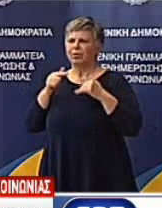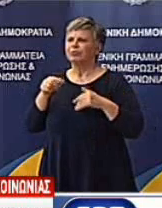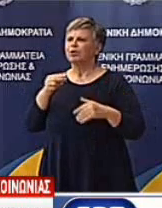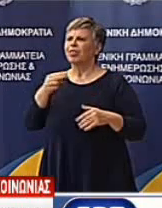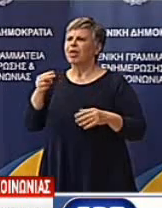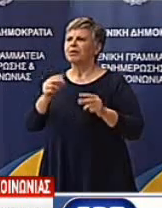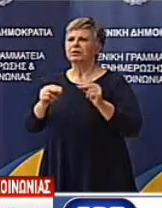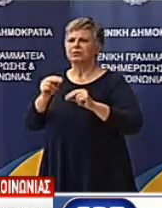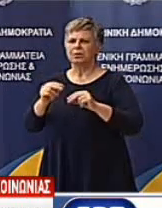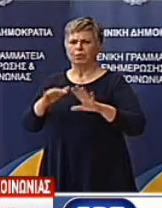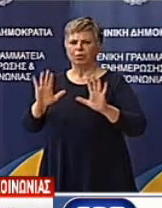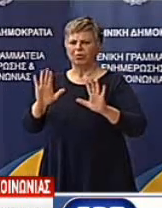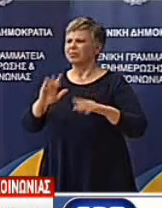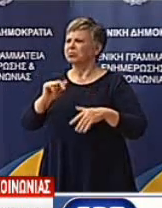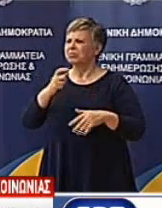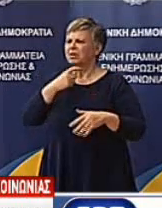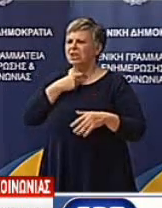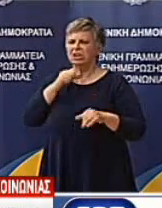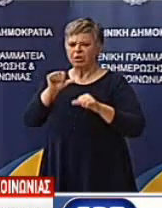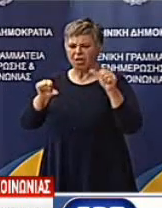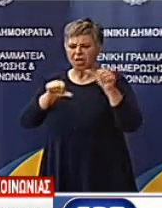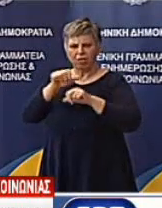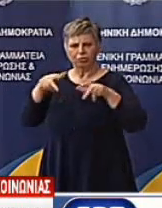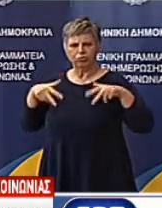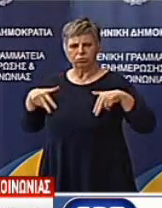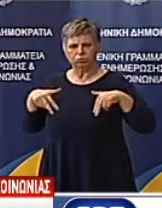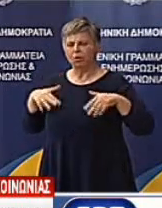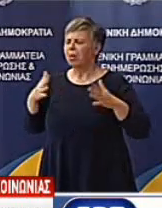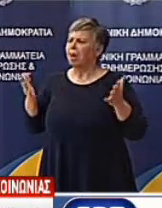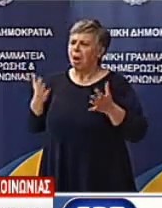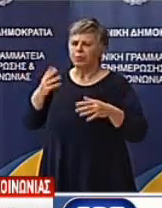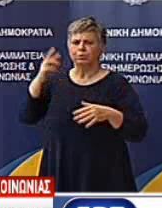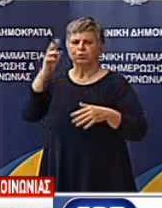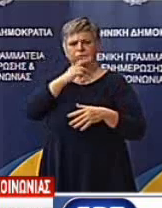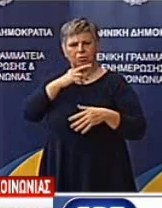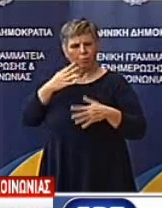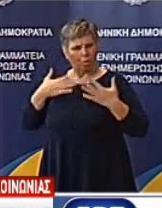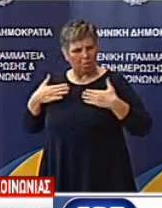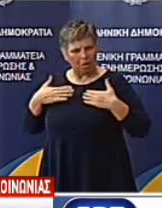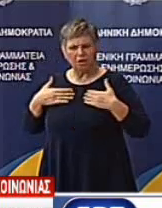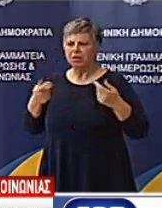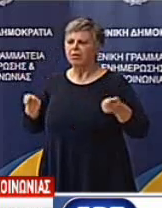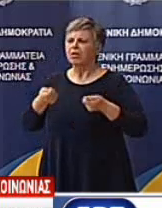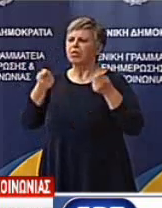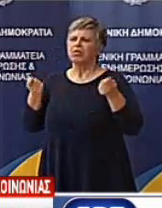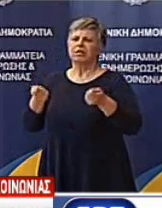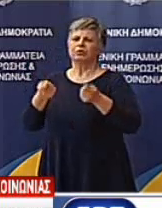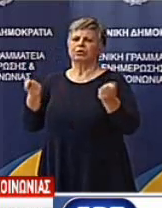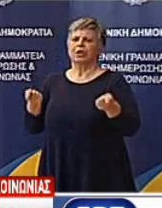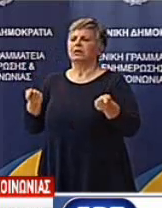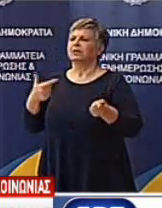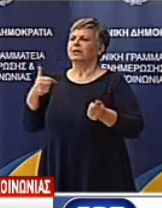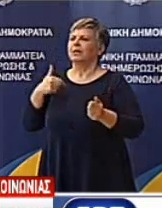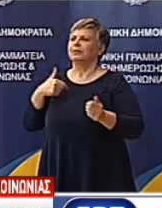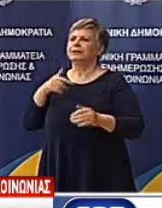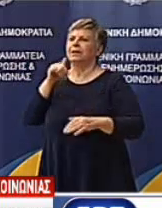και αναγκαίος. Όποτε κρίνει αναγκαίο ο Πρωθυπουργός αυτής της χώρας, θα προβεί και σε τέτοιες κινήσεις. Κανείς δεν ήρθε εδώ για να μείνει για